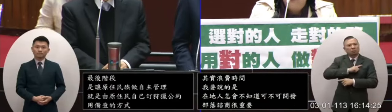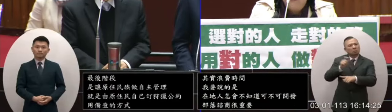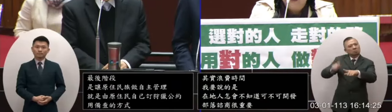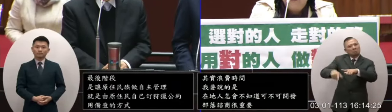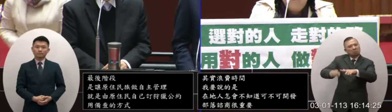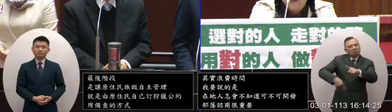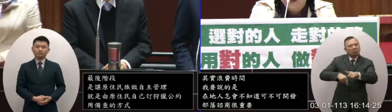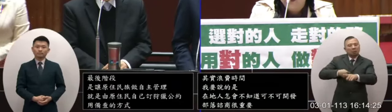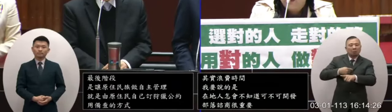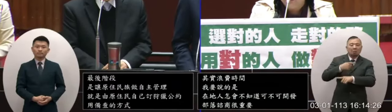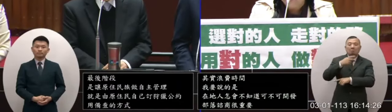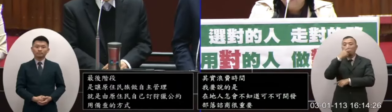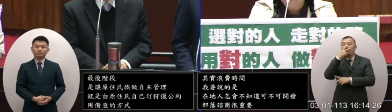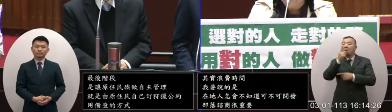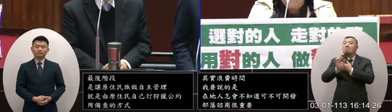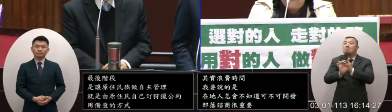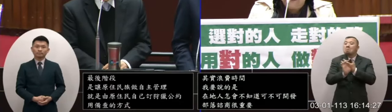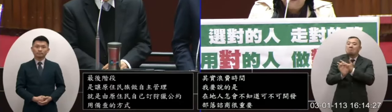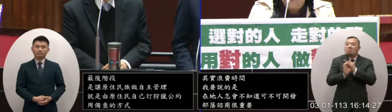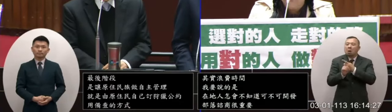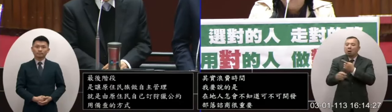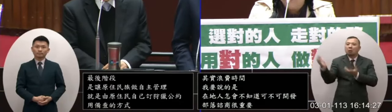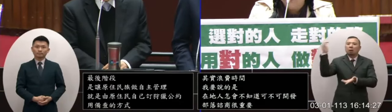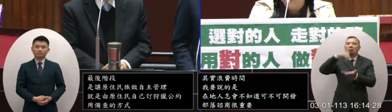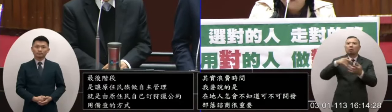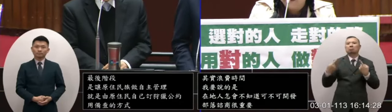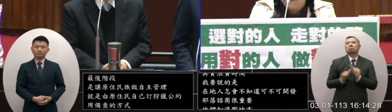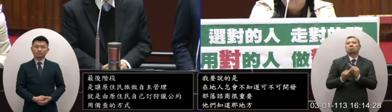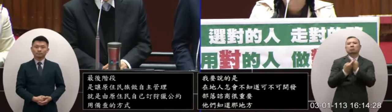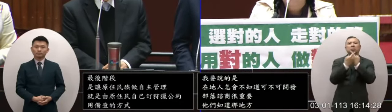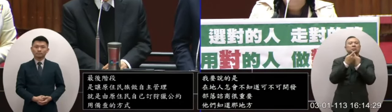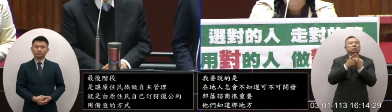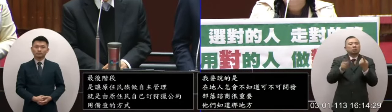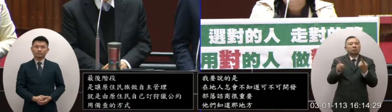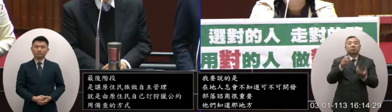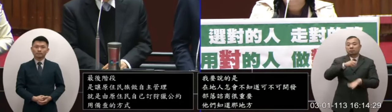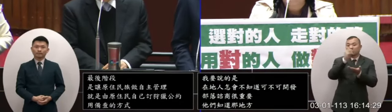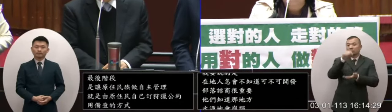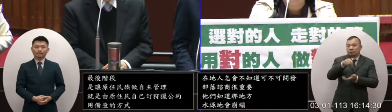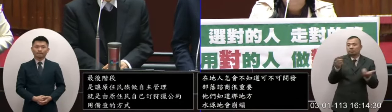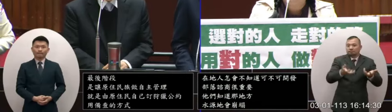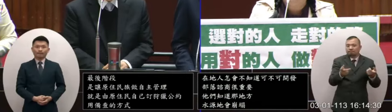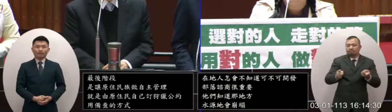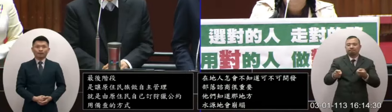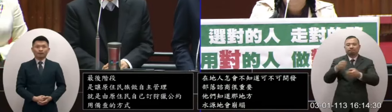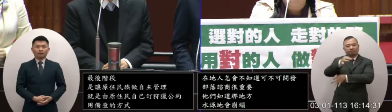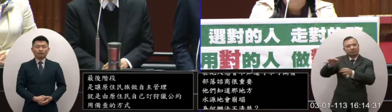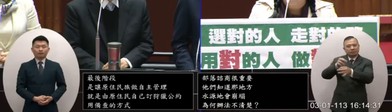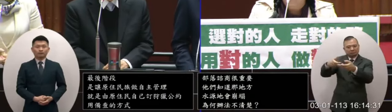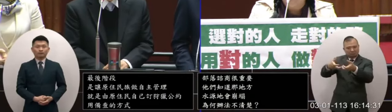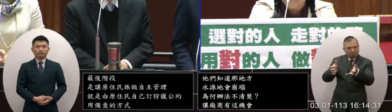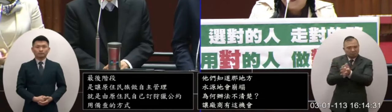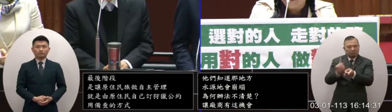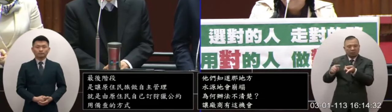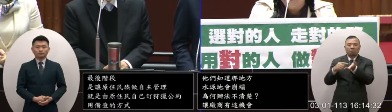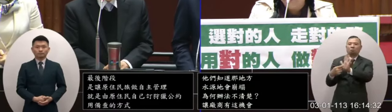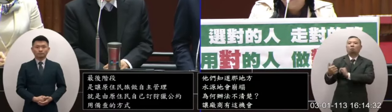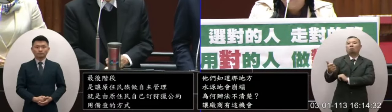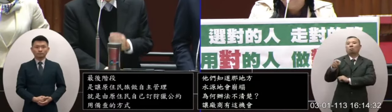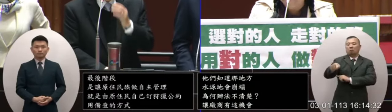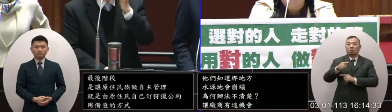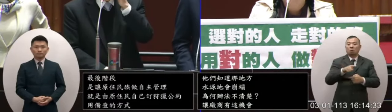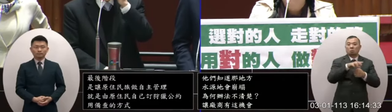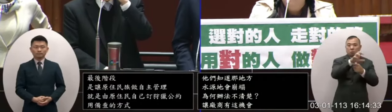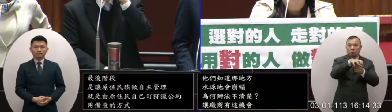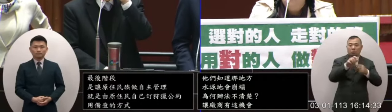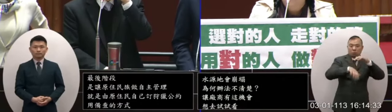起很多的一个纷争所以谈到这个部分，我们就是要谈到说，现在经济部做了很好的示范，矿业法里面做